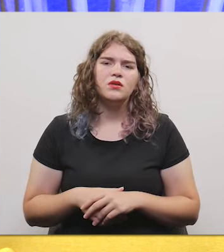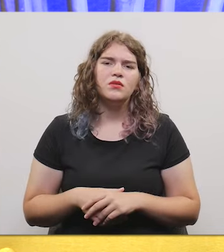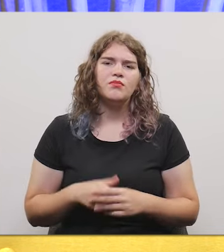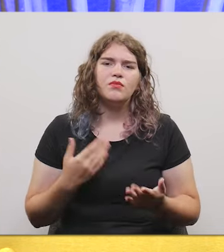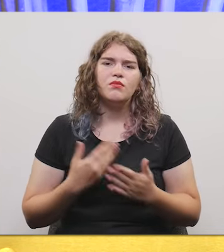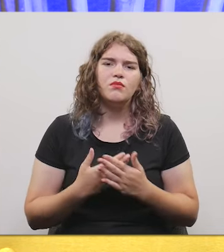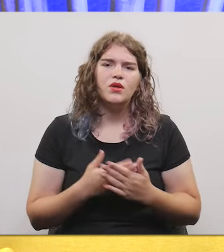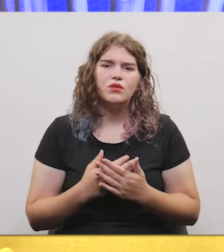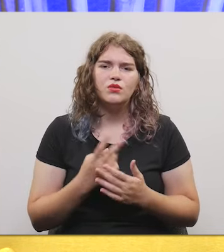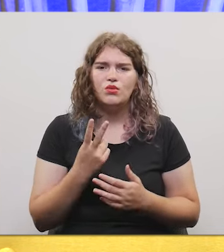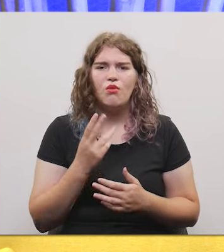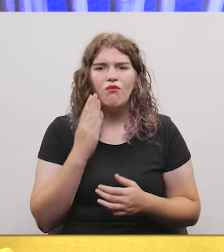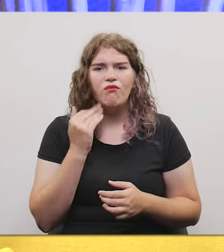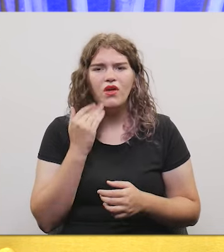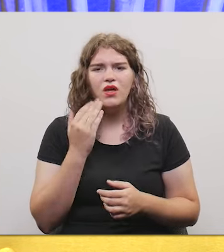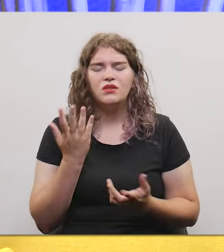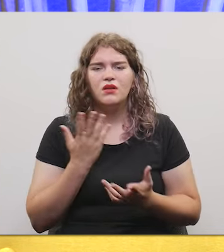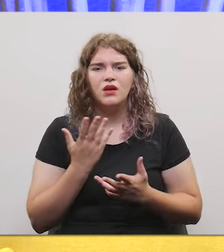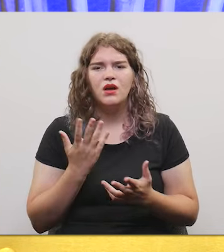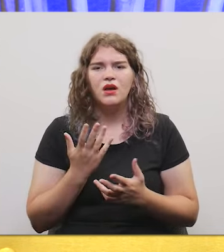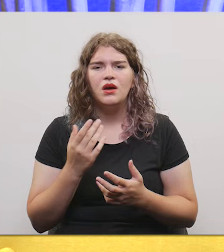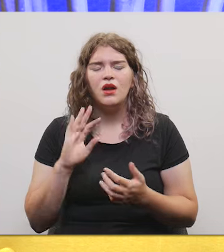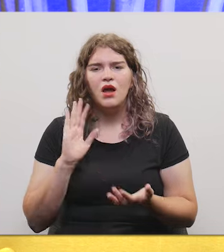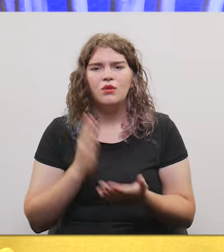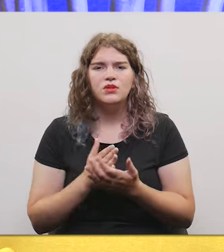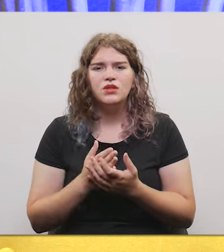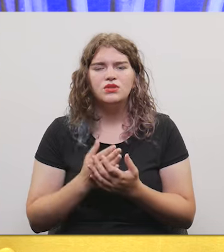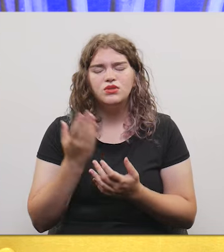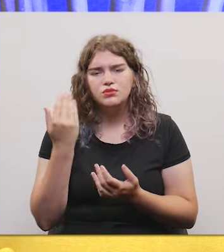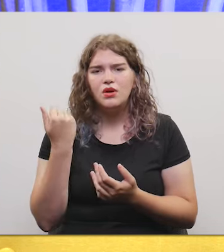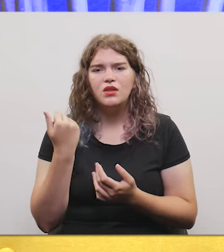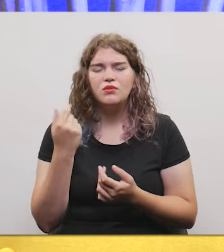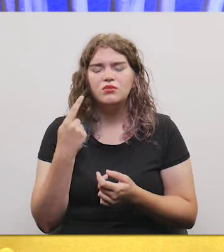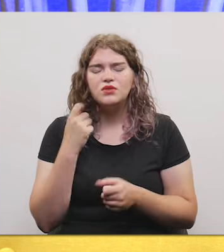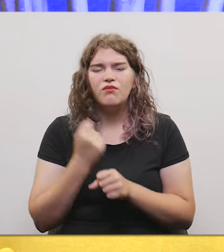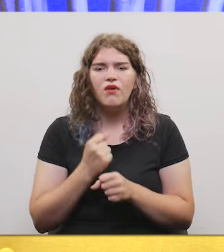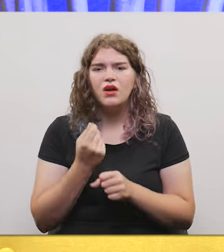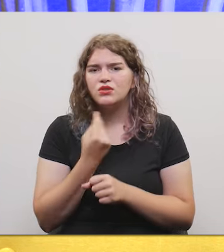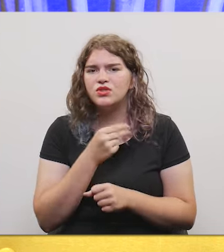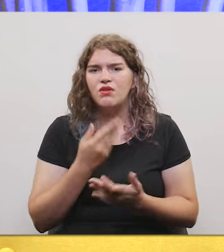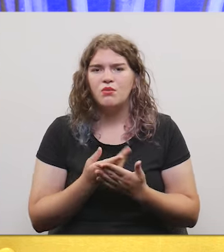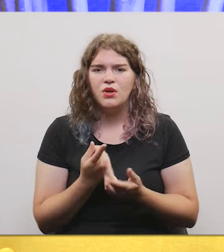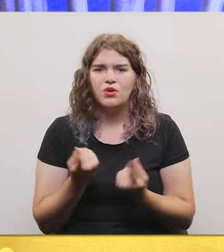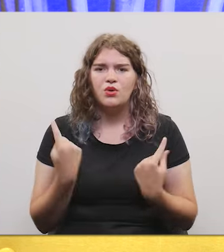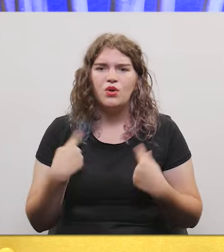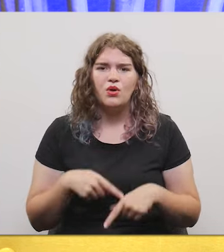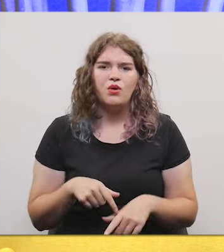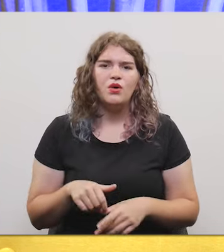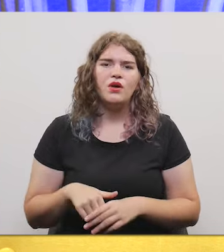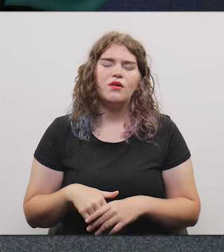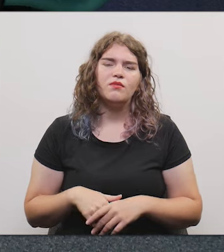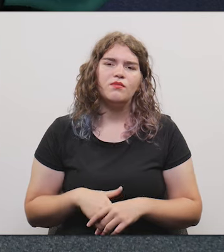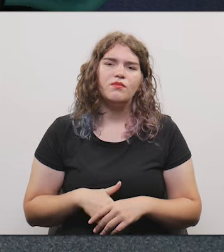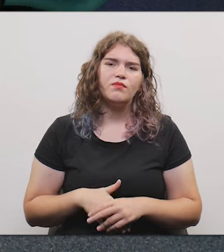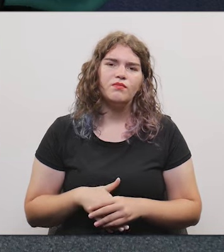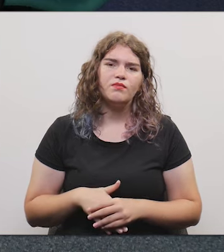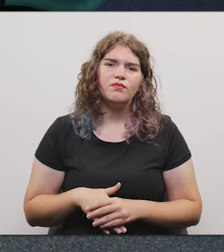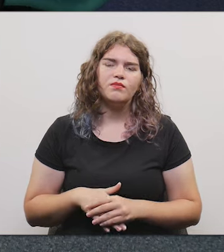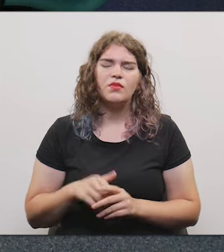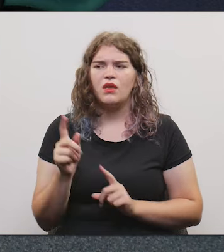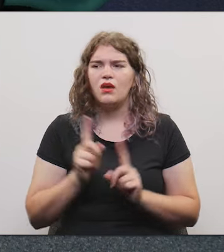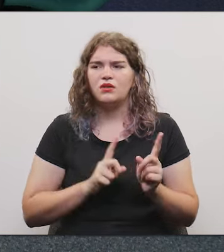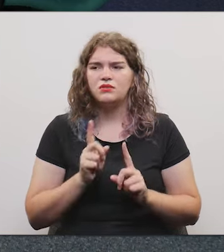pentru aceste două fete care au decis atunci să facă ceva pentru noi, deși